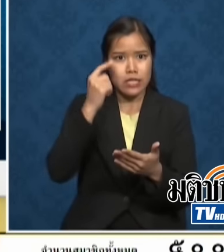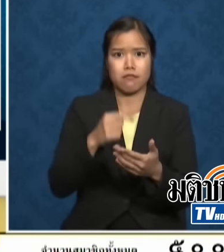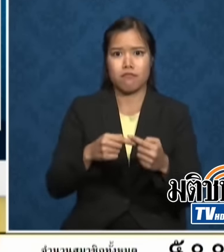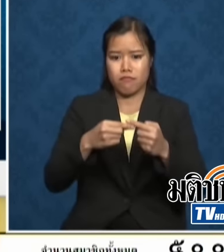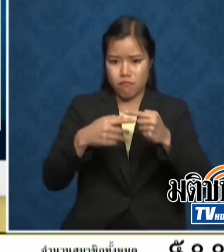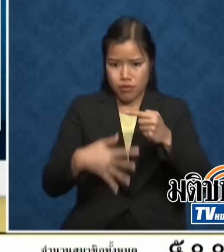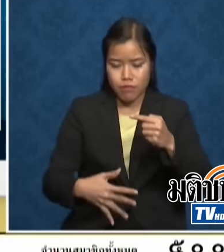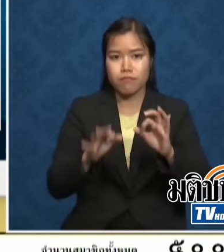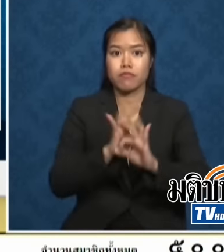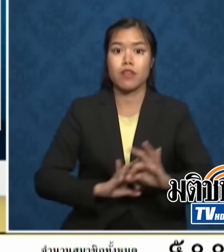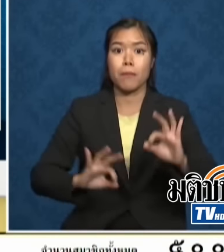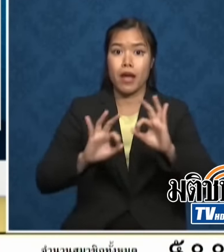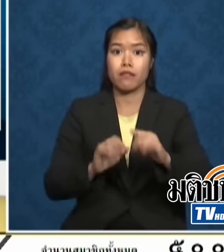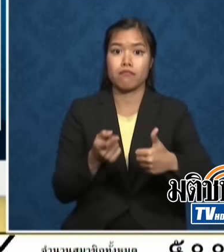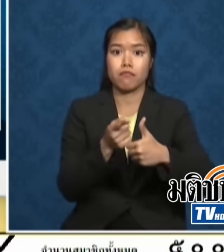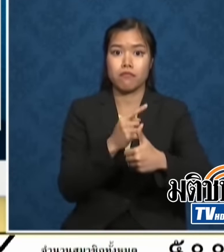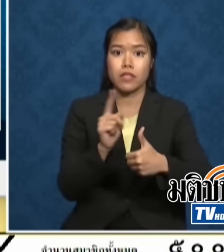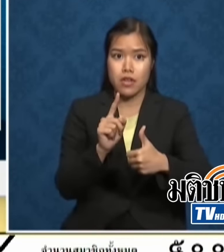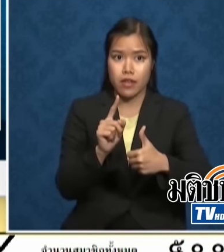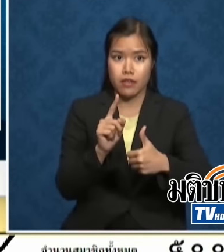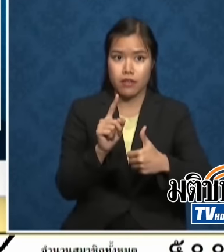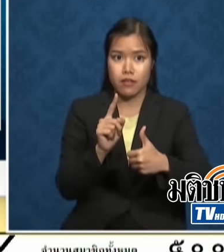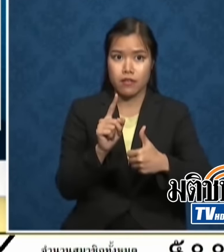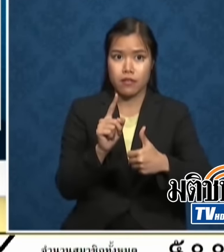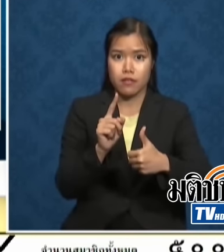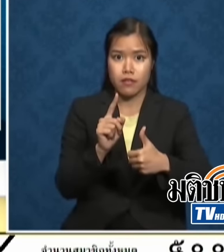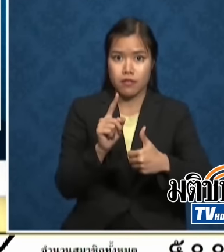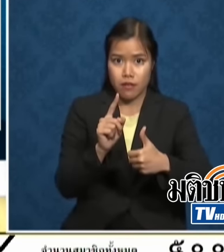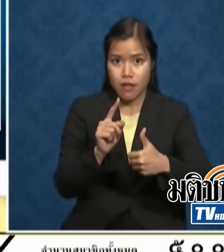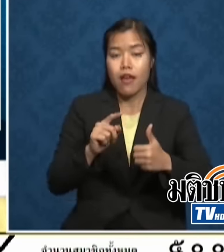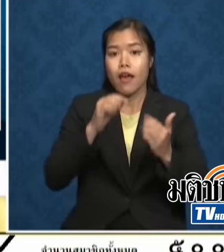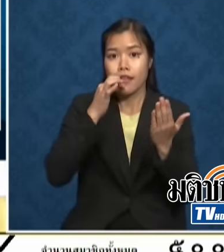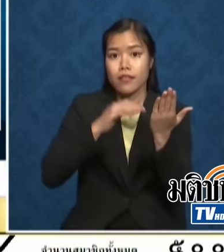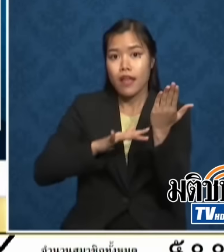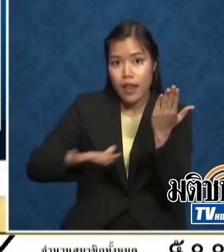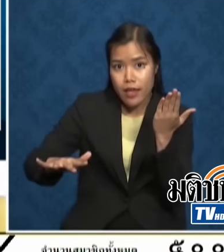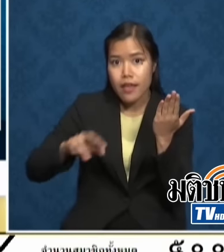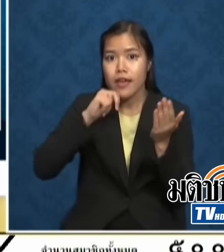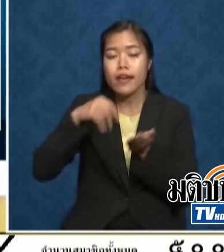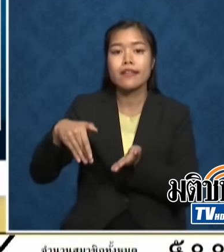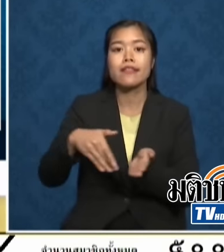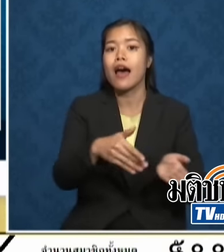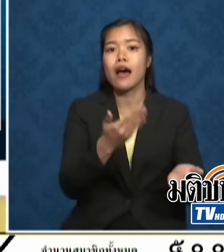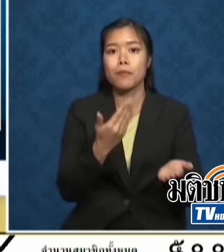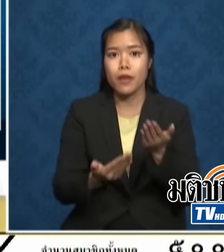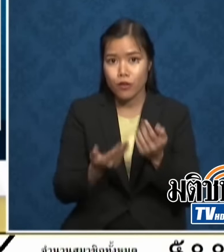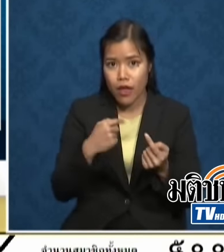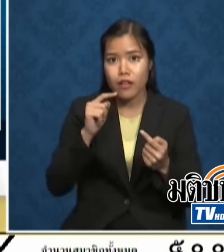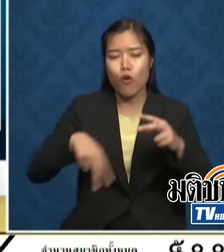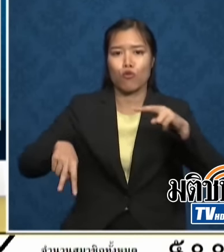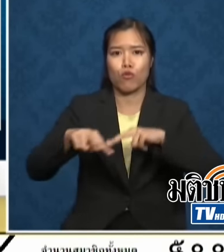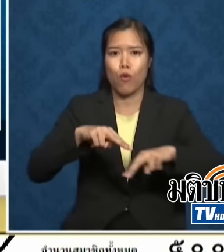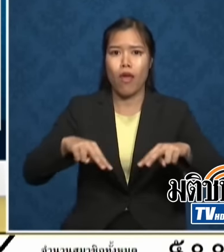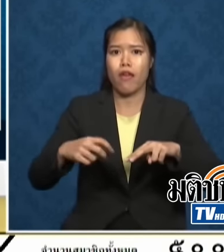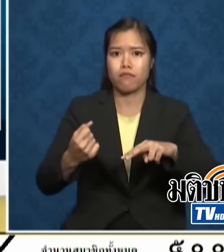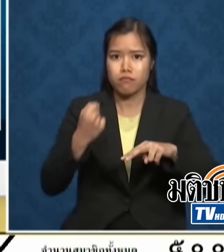ครับอันที่1คือเรื่องการรักษาไว้ซึ่งทรัพยากรประมงขอให้นึกถึงคำว่า blue economy ไว้